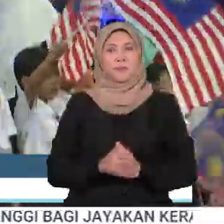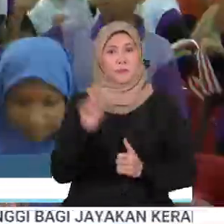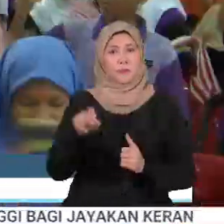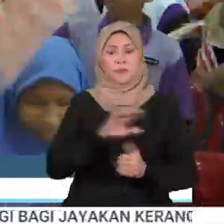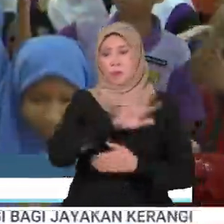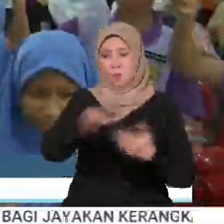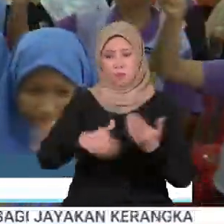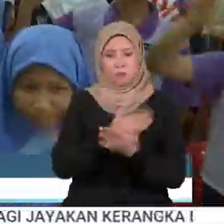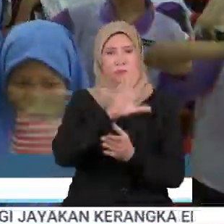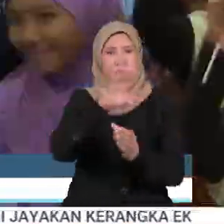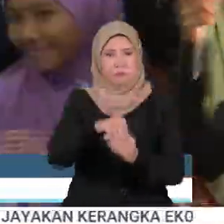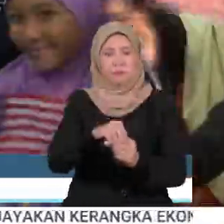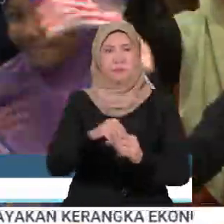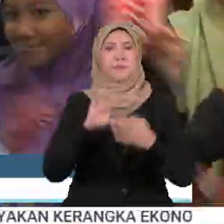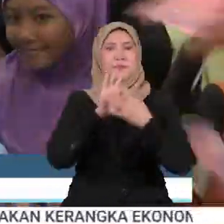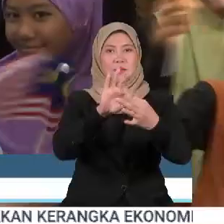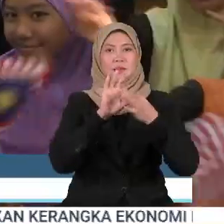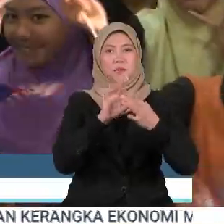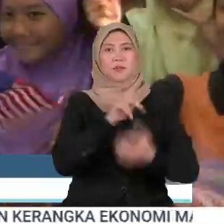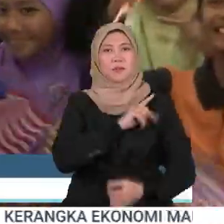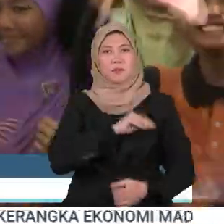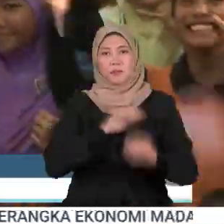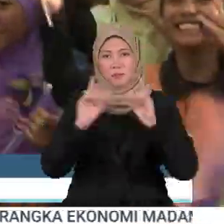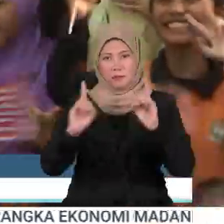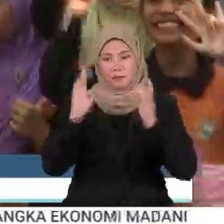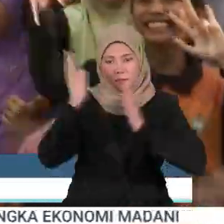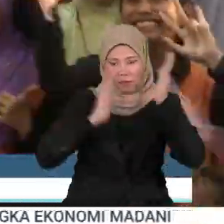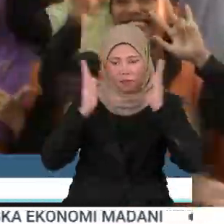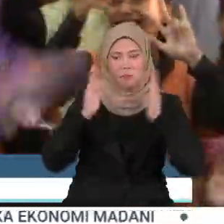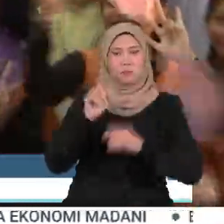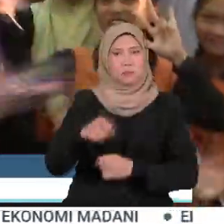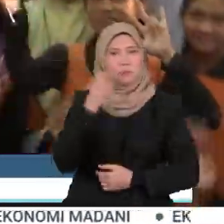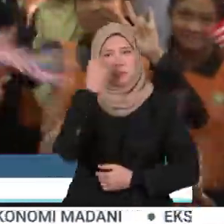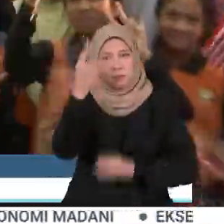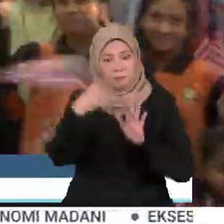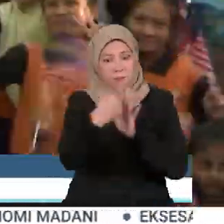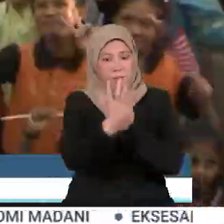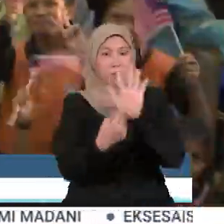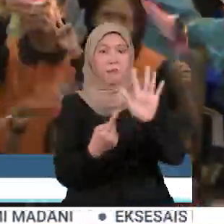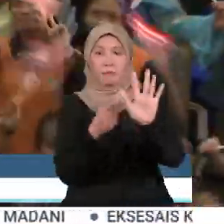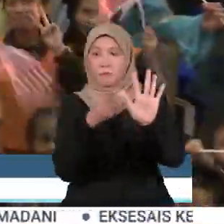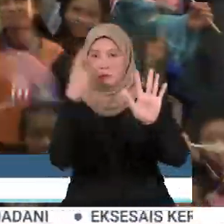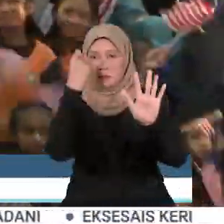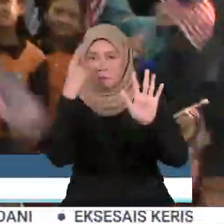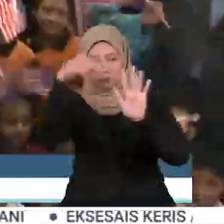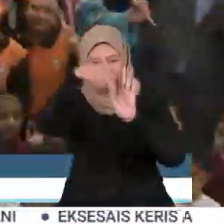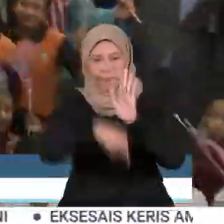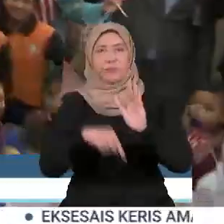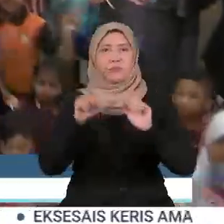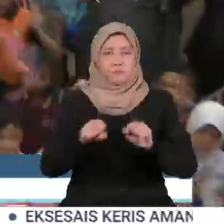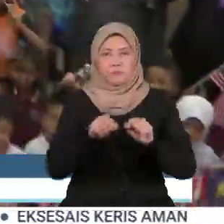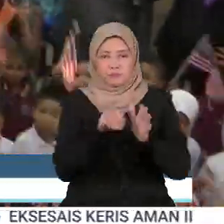Diterapkan di semua peringkat dengan kerjasama Kementerian Pendidikan Malaysia, pastinya pemahaman lima prinsip itu dapat